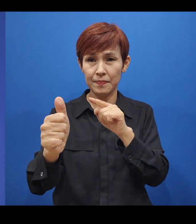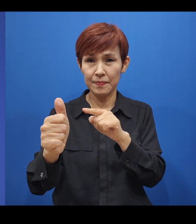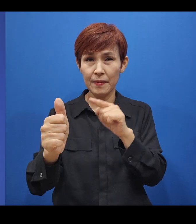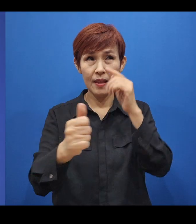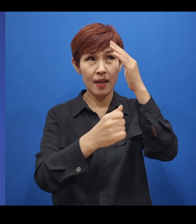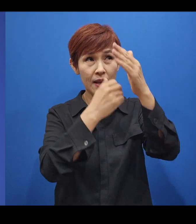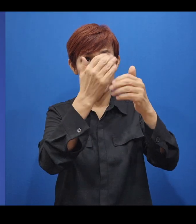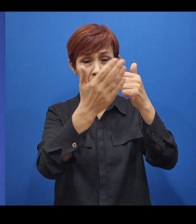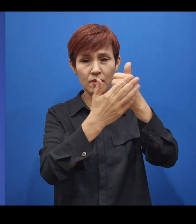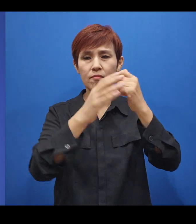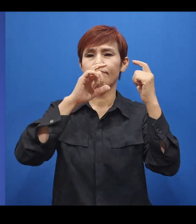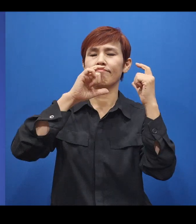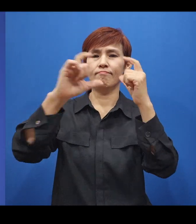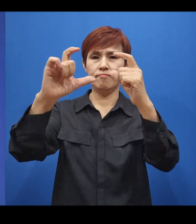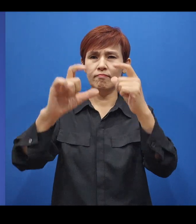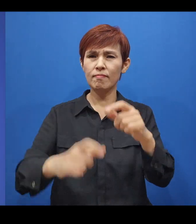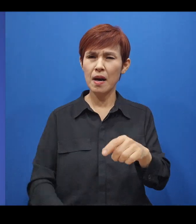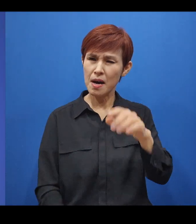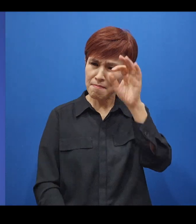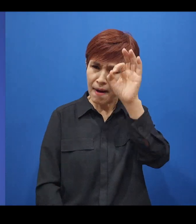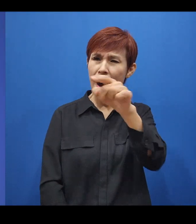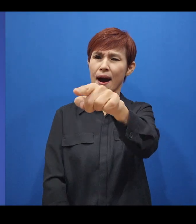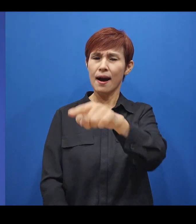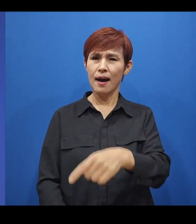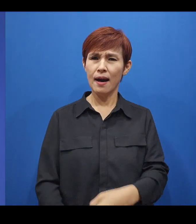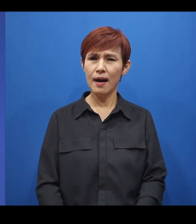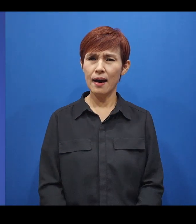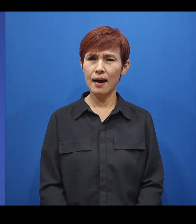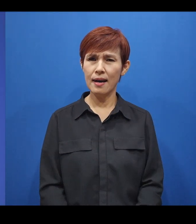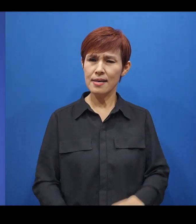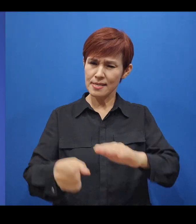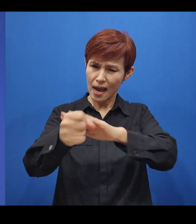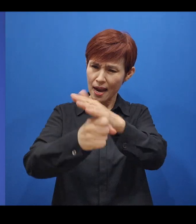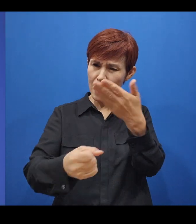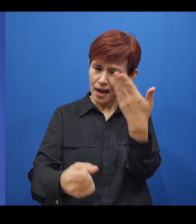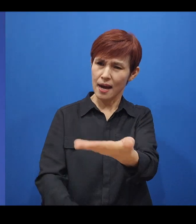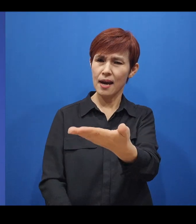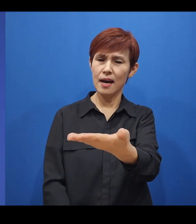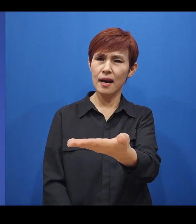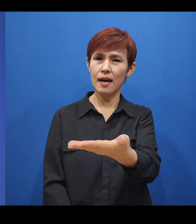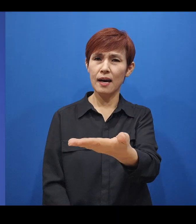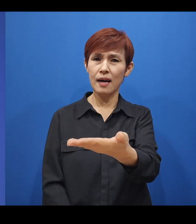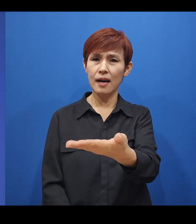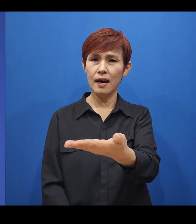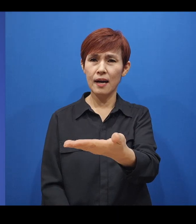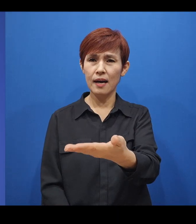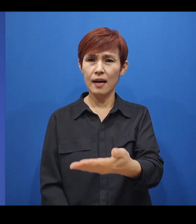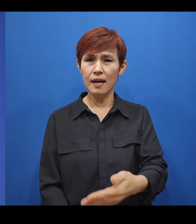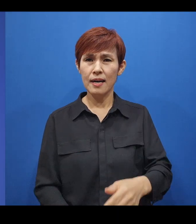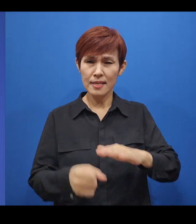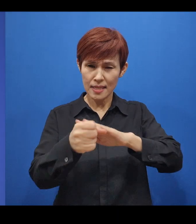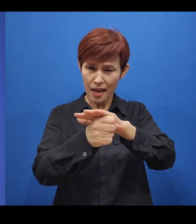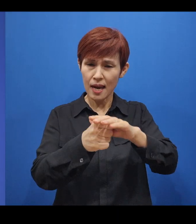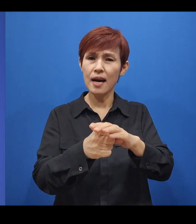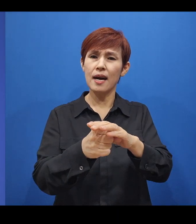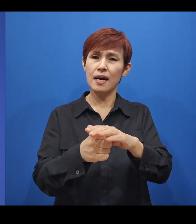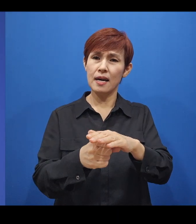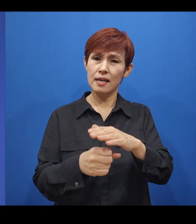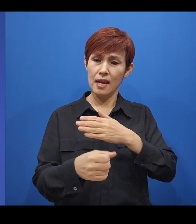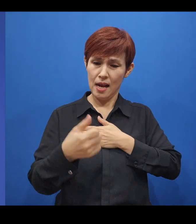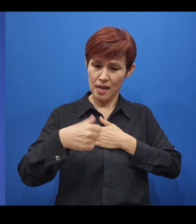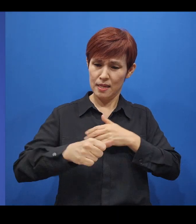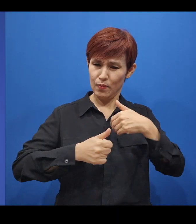하나님이 선포하시는 거예요. 봐라! 사랑이 여기 있다. 사랑이 여기